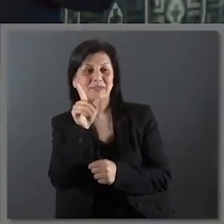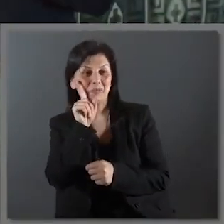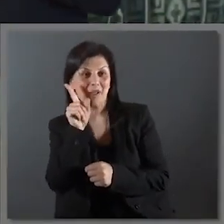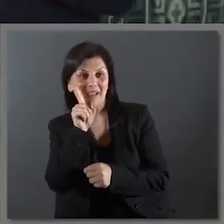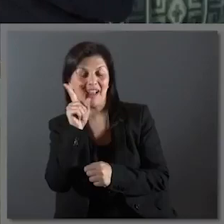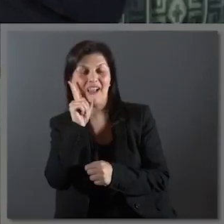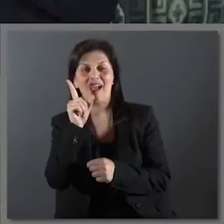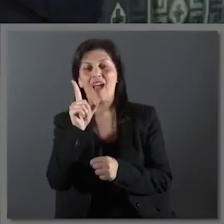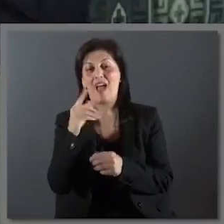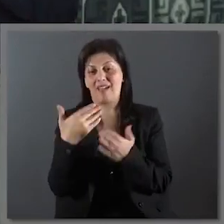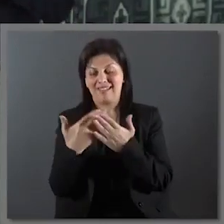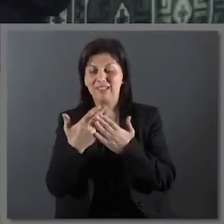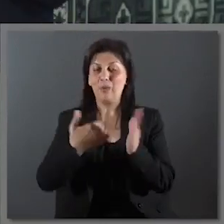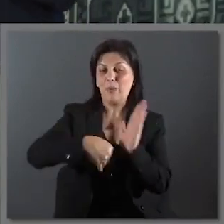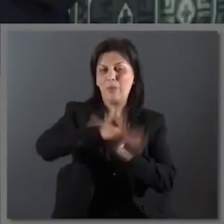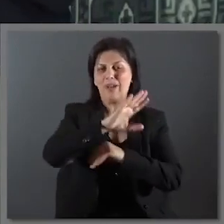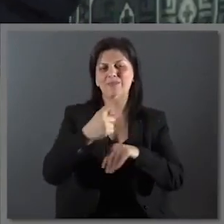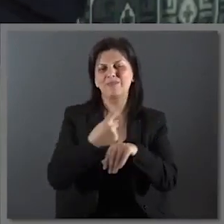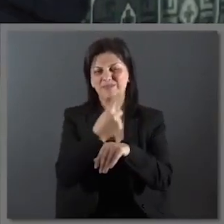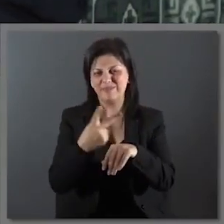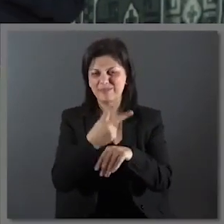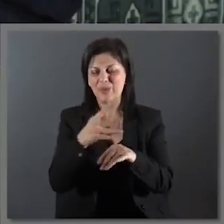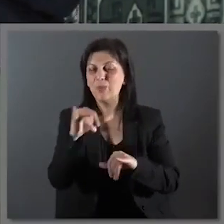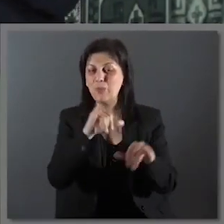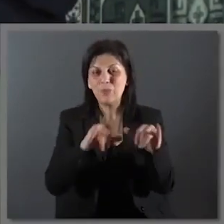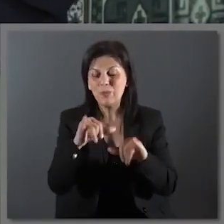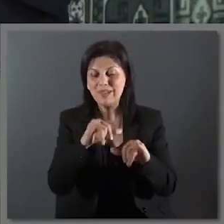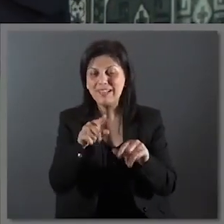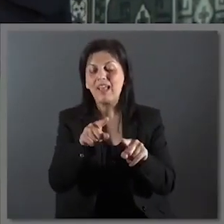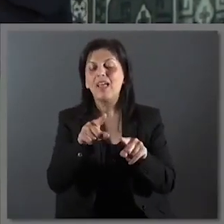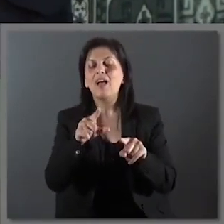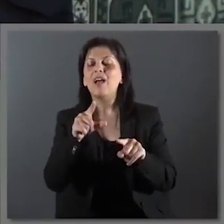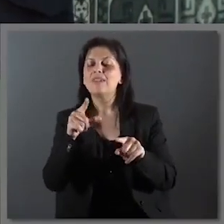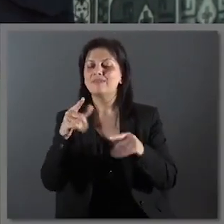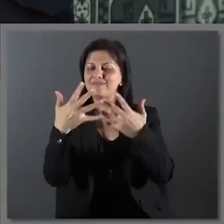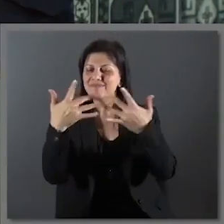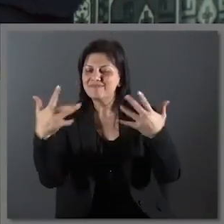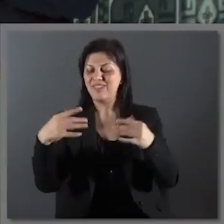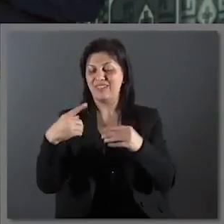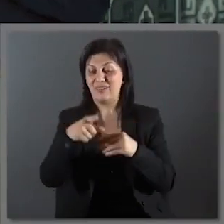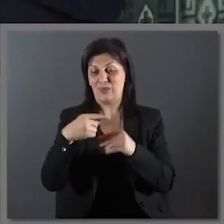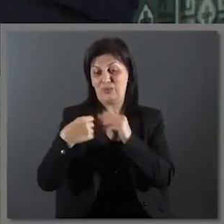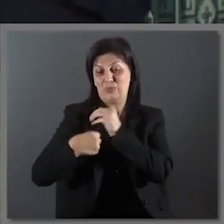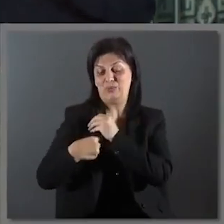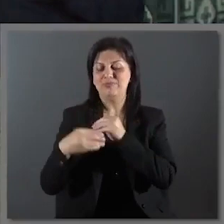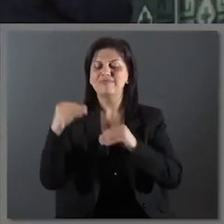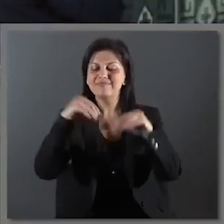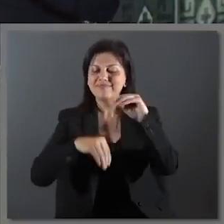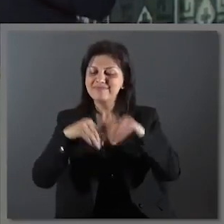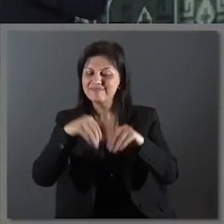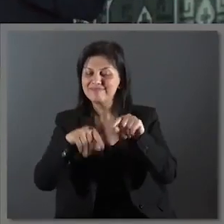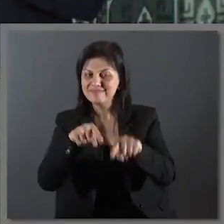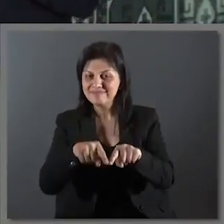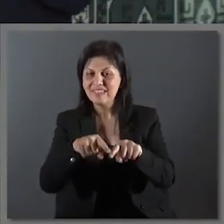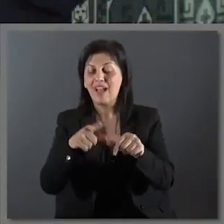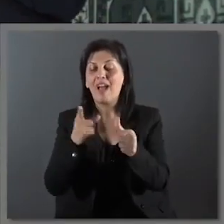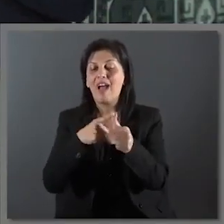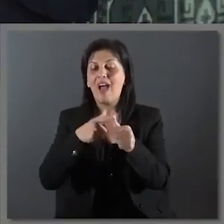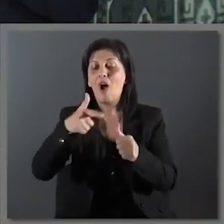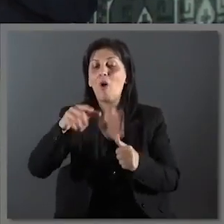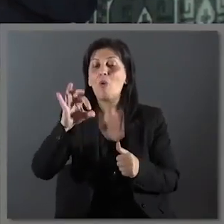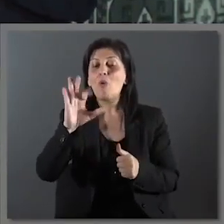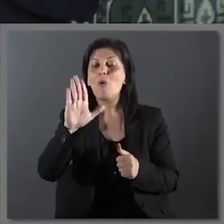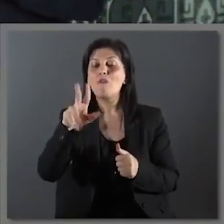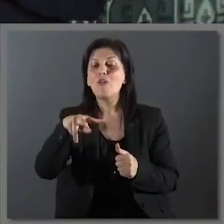neçə saatlıq çıxanda onlar həmin çantalara xırda əşyalarını toplayırdılar. Hətta həmin dövrdə o çantalara qovluq